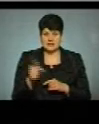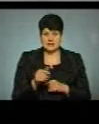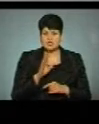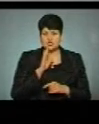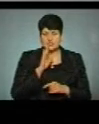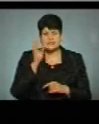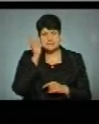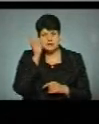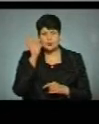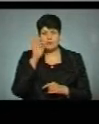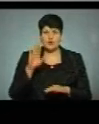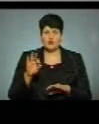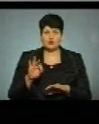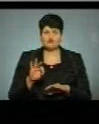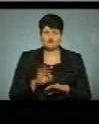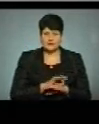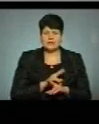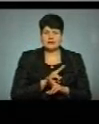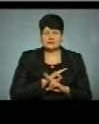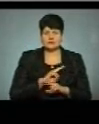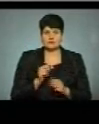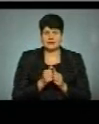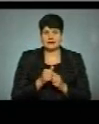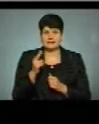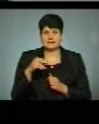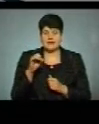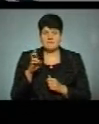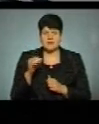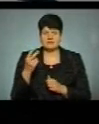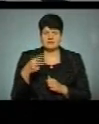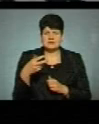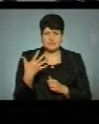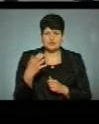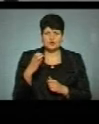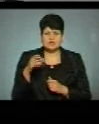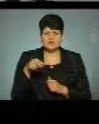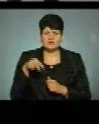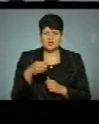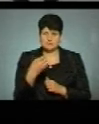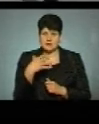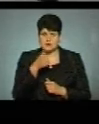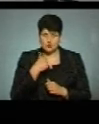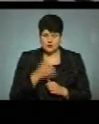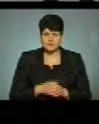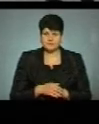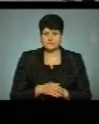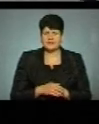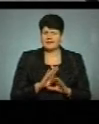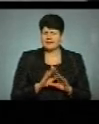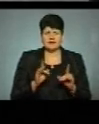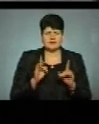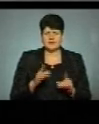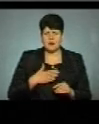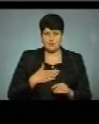Жінка згадує про чоловіка, який загинув під Дебальцевим 25 січня 2015 року. Не тільки для